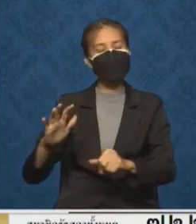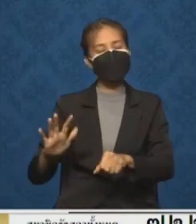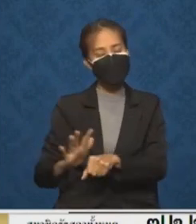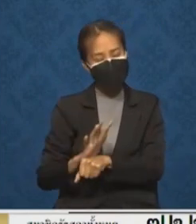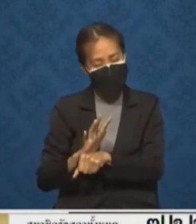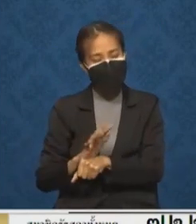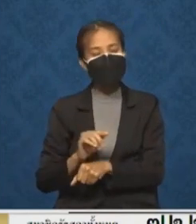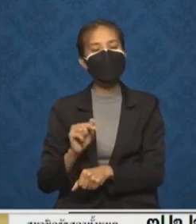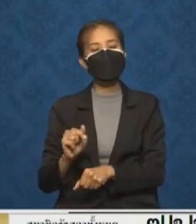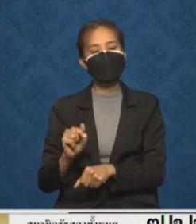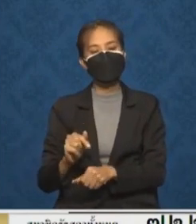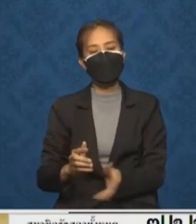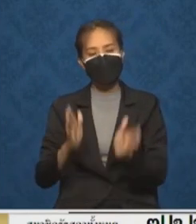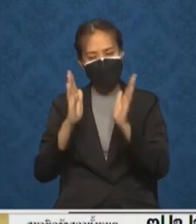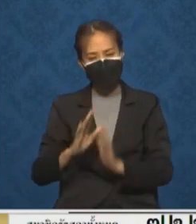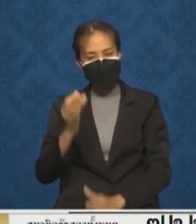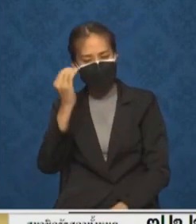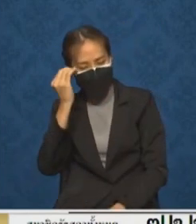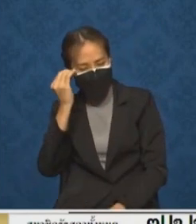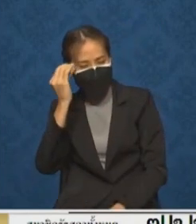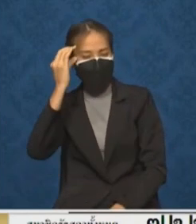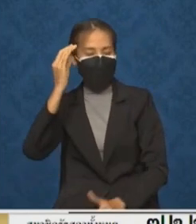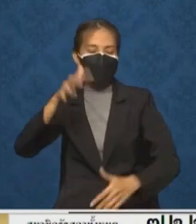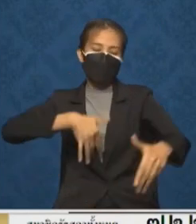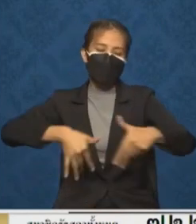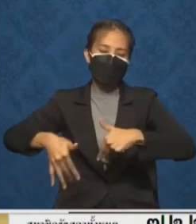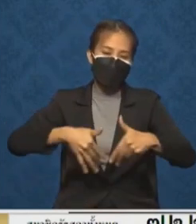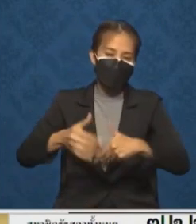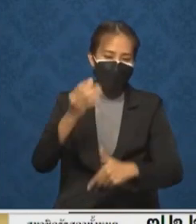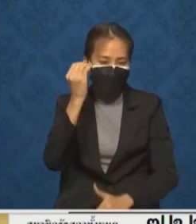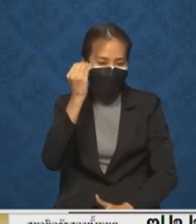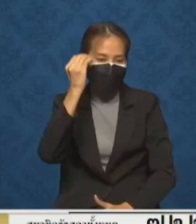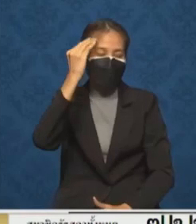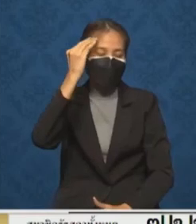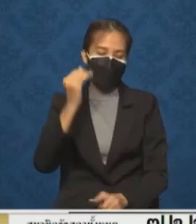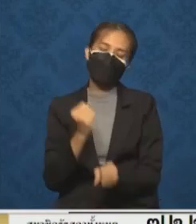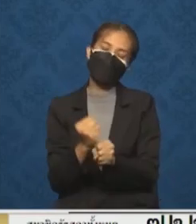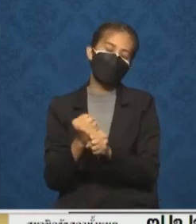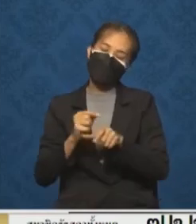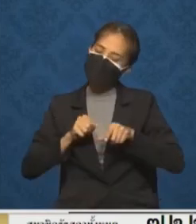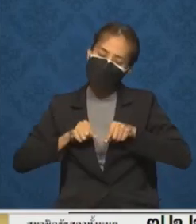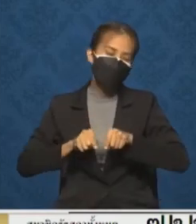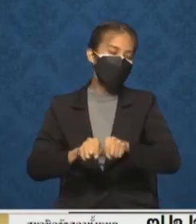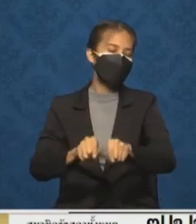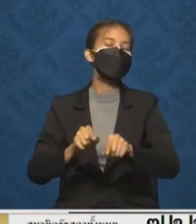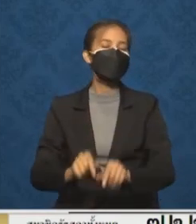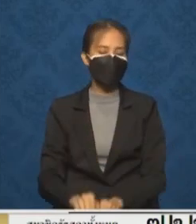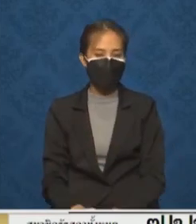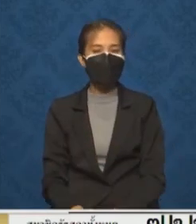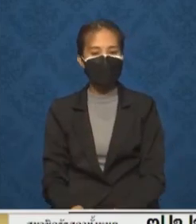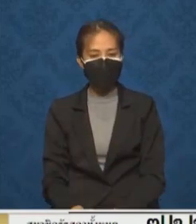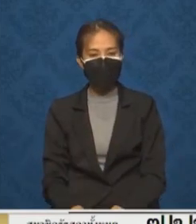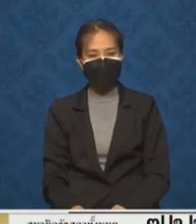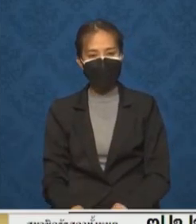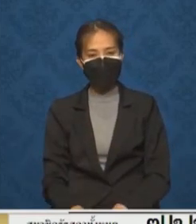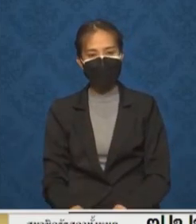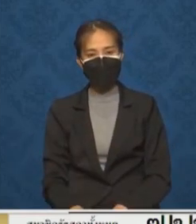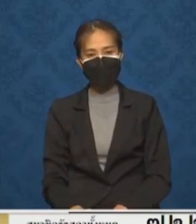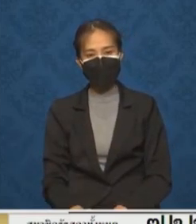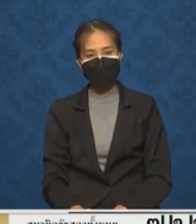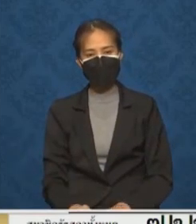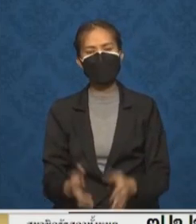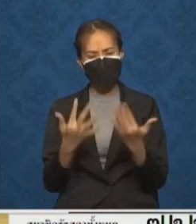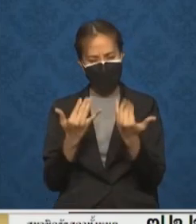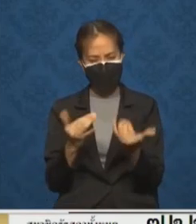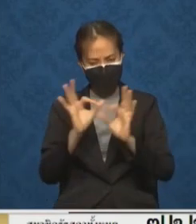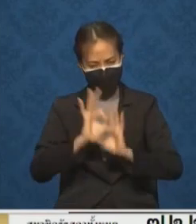างความตระหนักรู้ในหมู่ประชาชนของเราในเวลาเดียวกันด้วยประเด็นนี้ก็เป็นประเด็นส